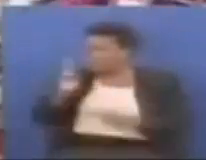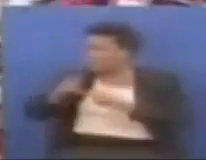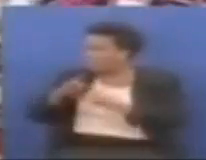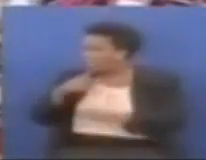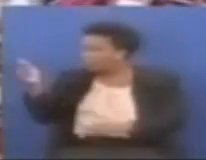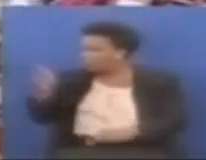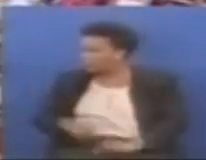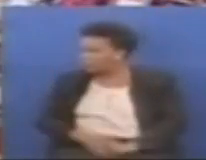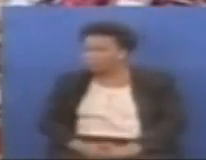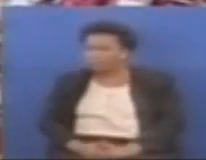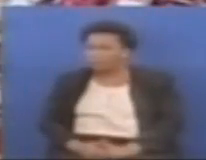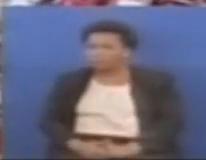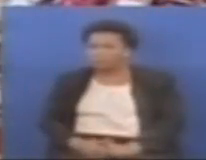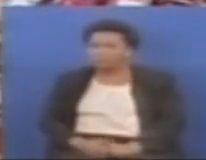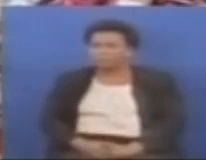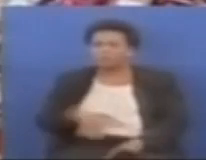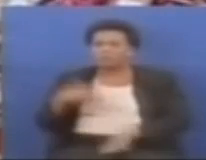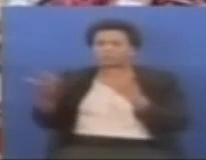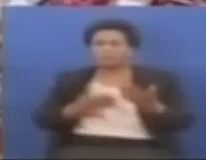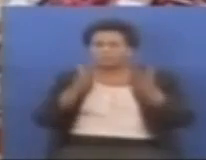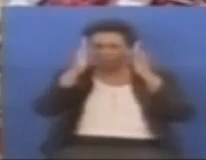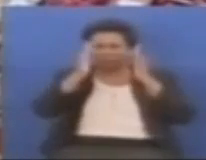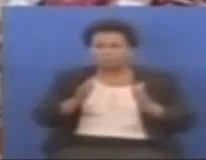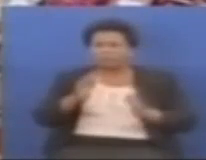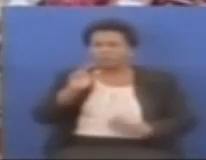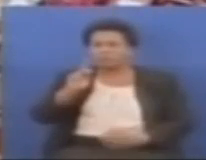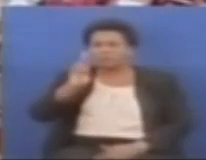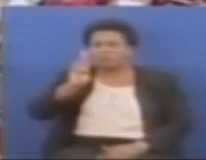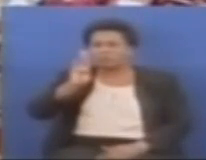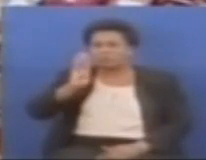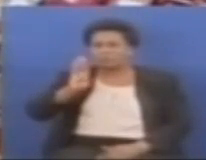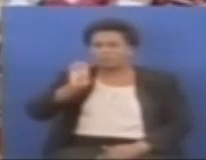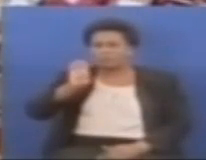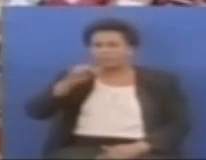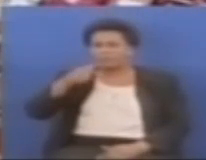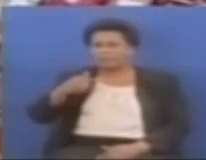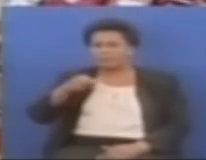ujumla katika mikoa na katika wilaya.